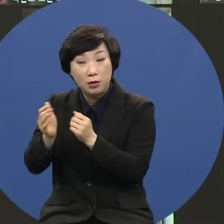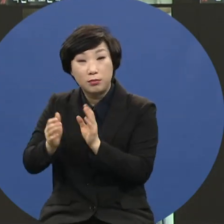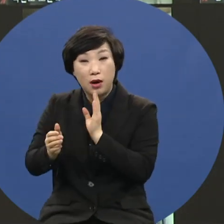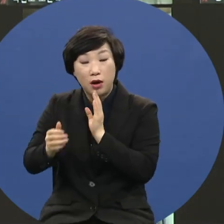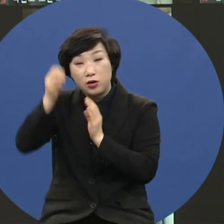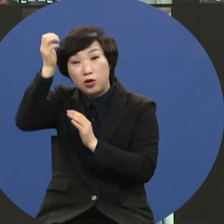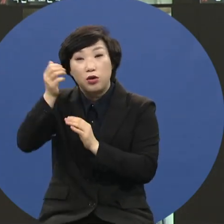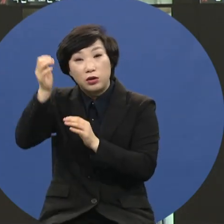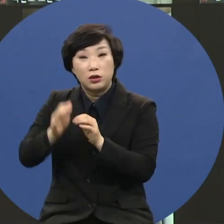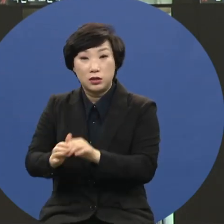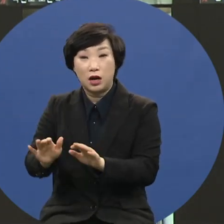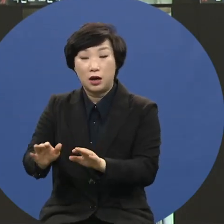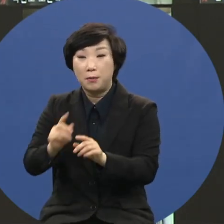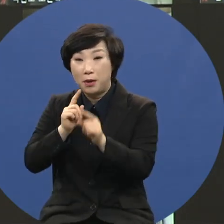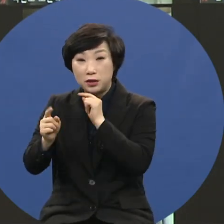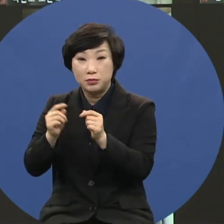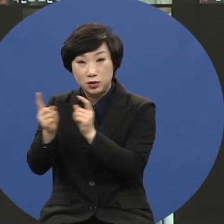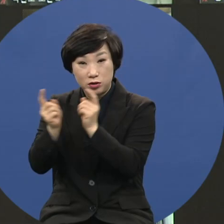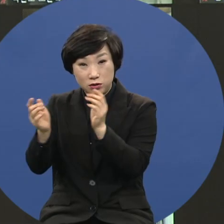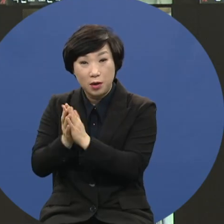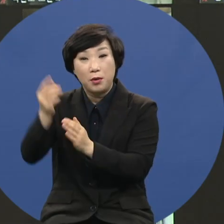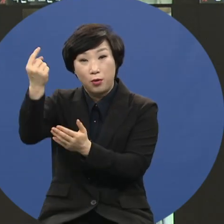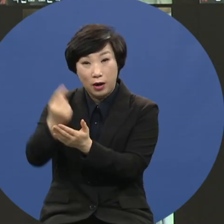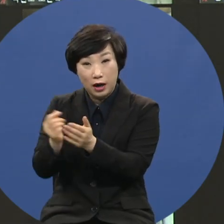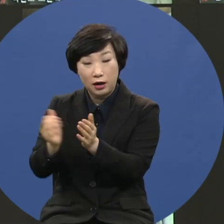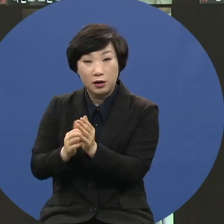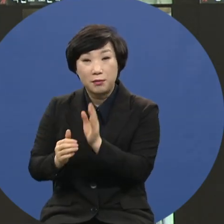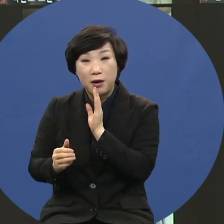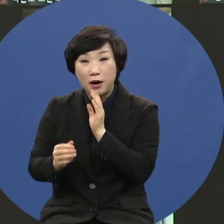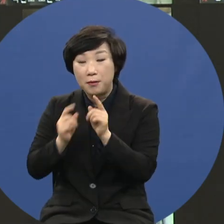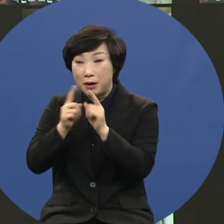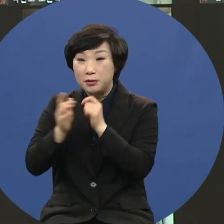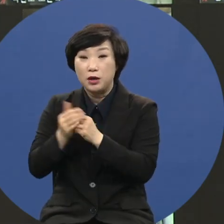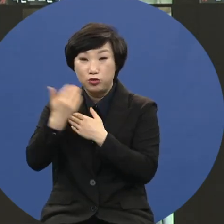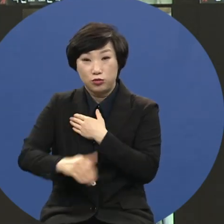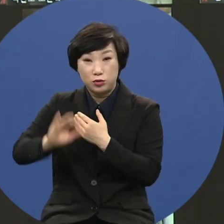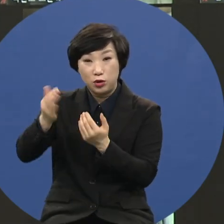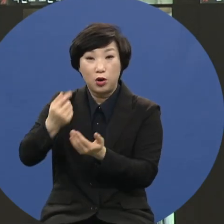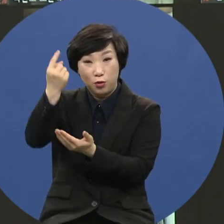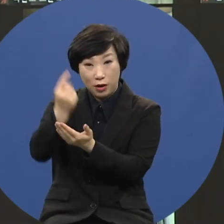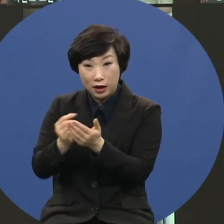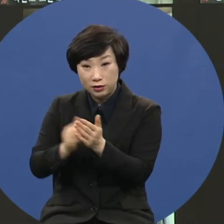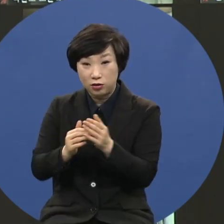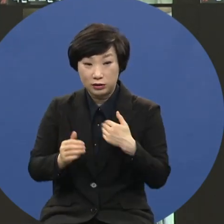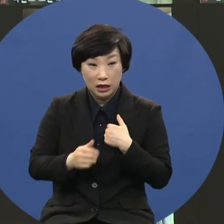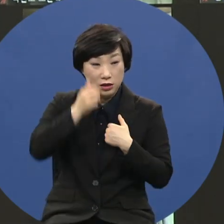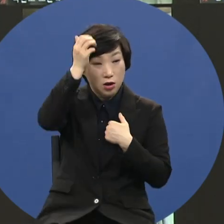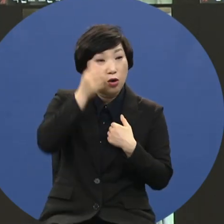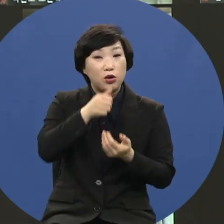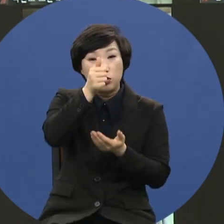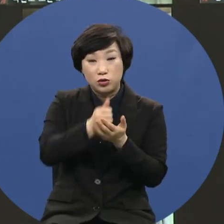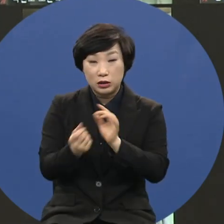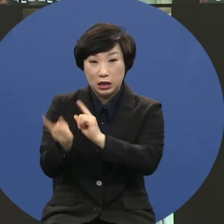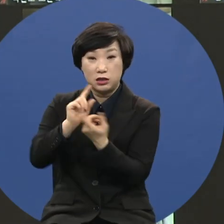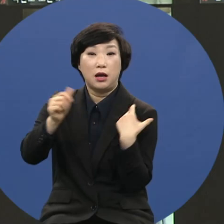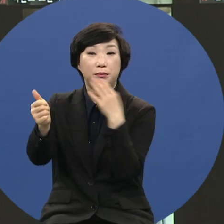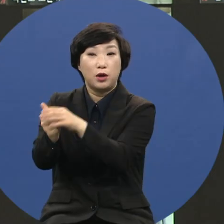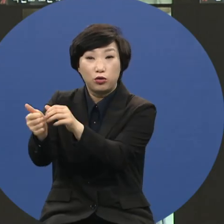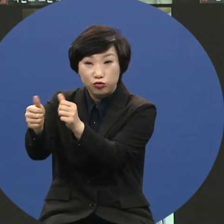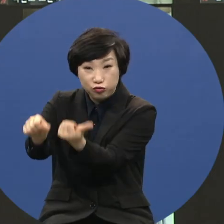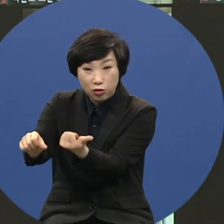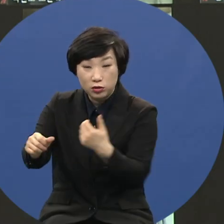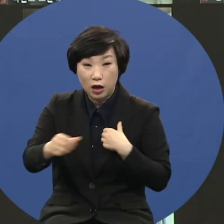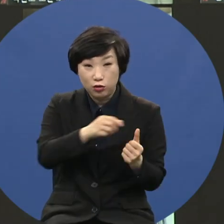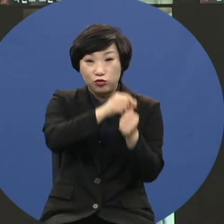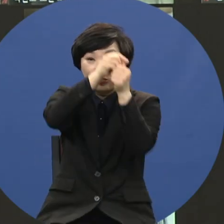영이신 분이 신의 말씀으로 나타내시고 말씀이 육신이 되어 오셔서 우리 영혼의 죄를 담당하고 죽어서 나를